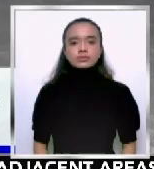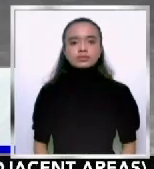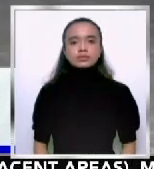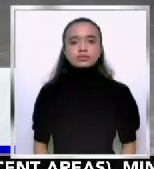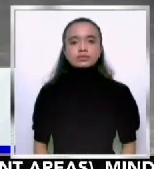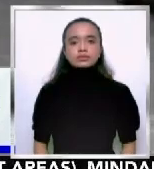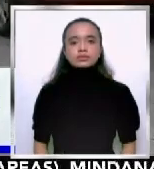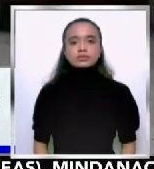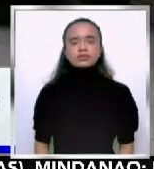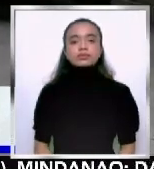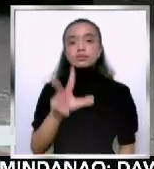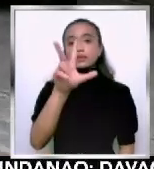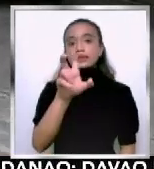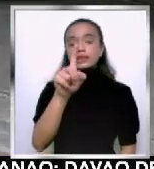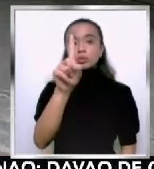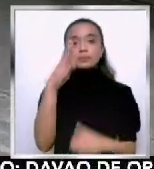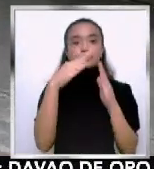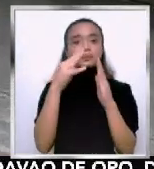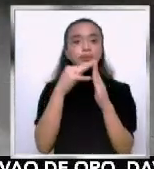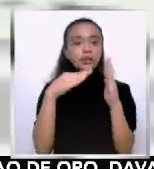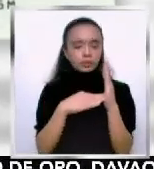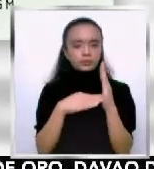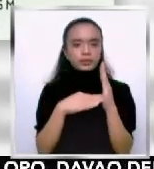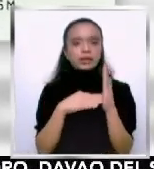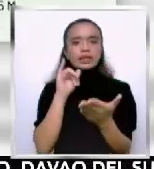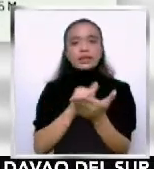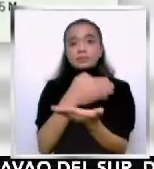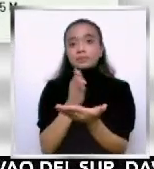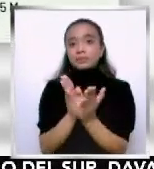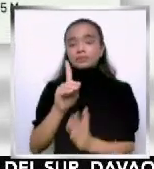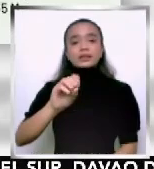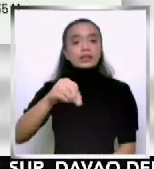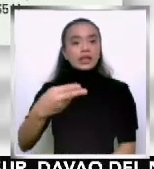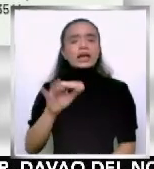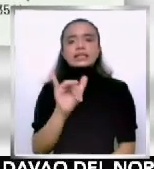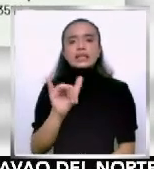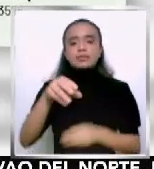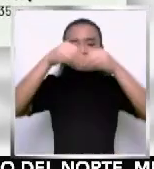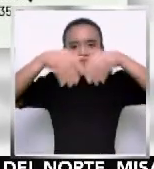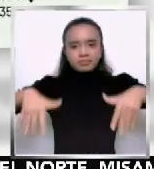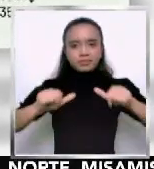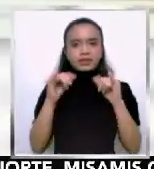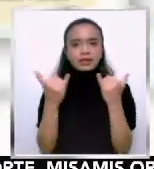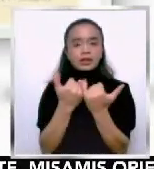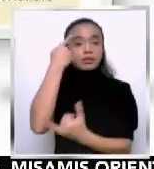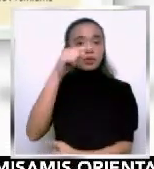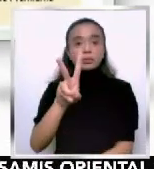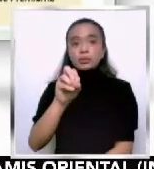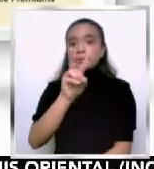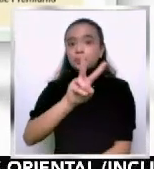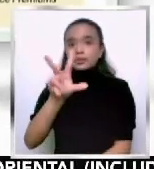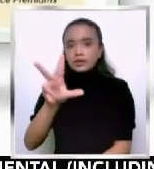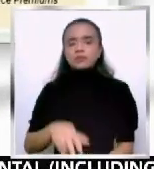301 billion pesos ang panukalang budget ng Department of Health at mga ahensya sa ilalim nito para sa 2023. Mas